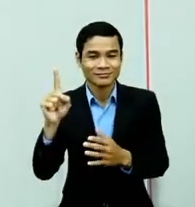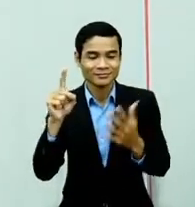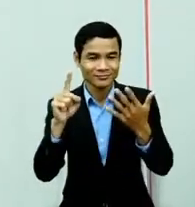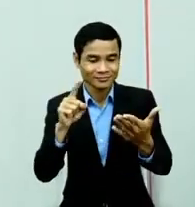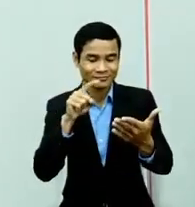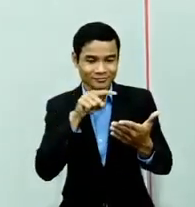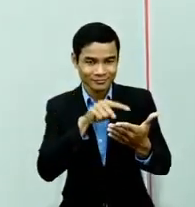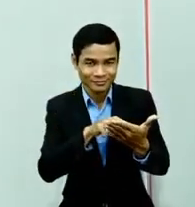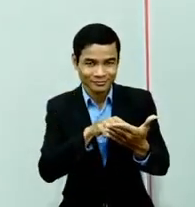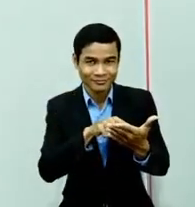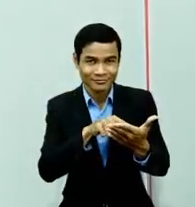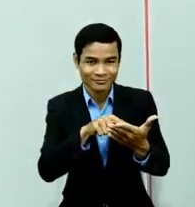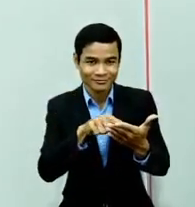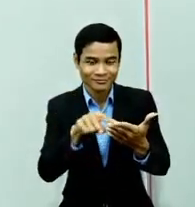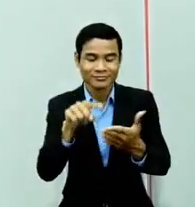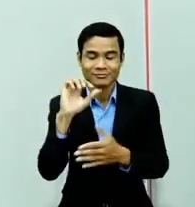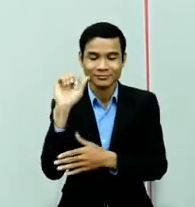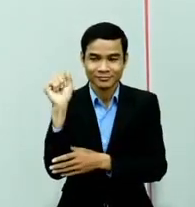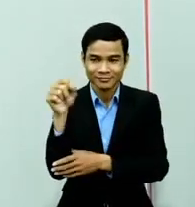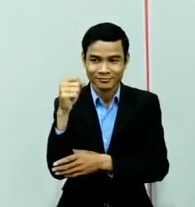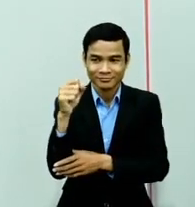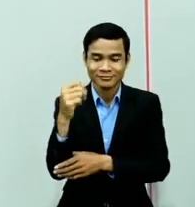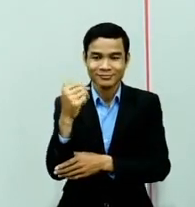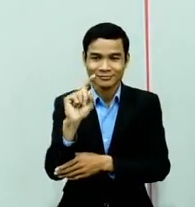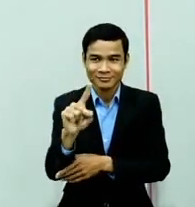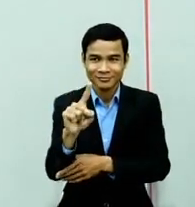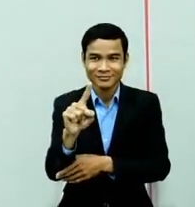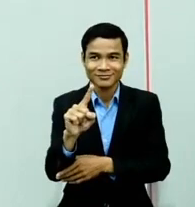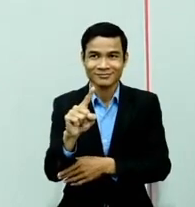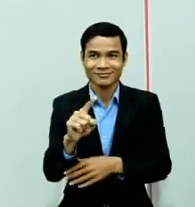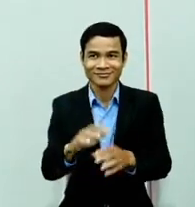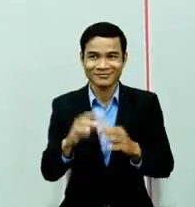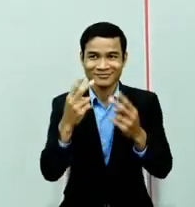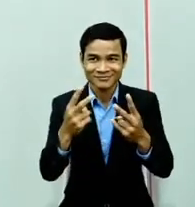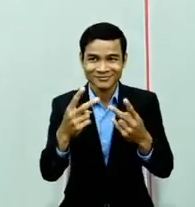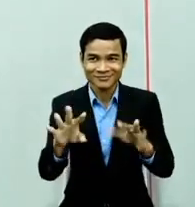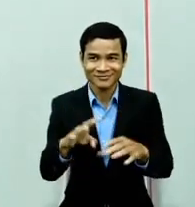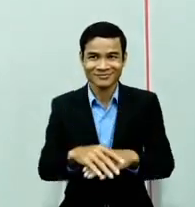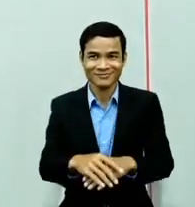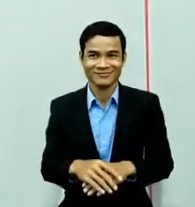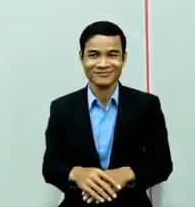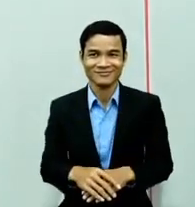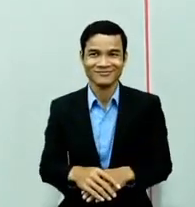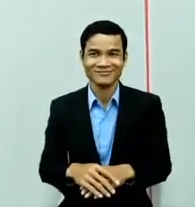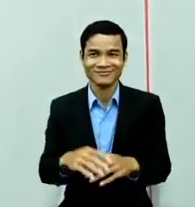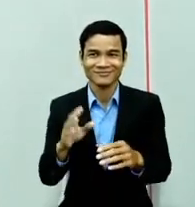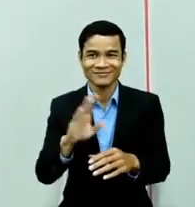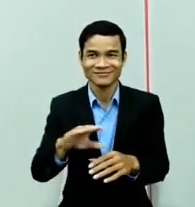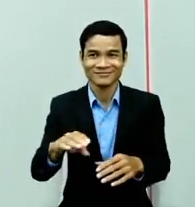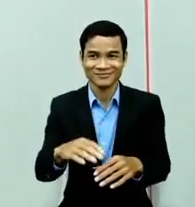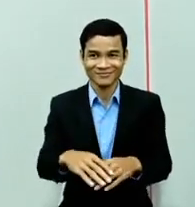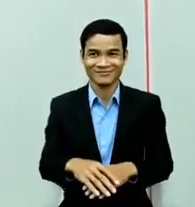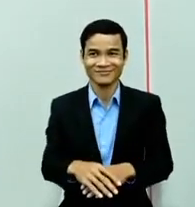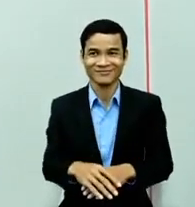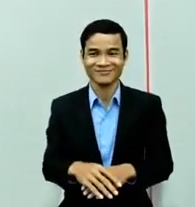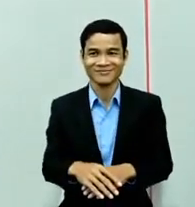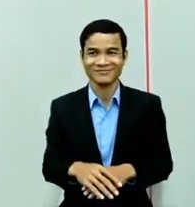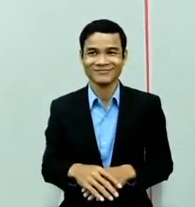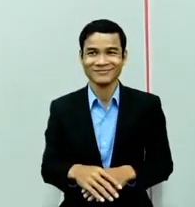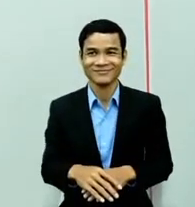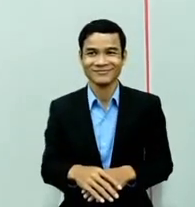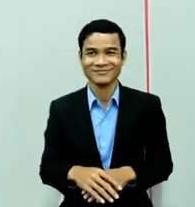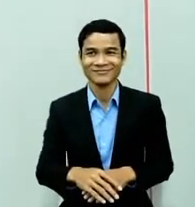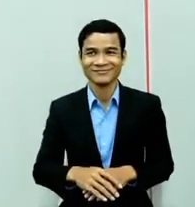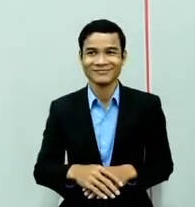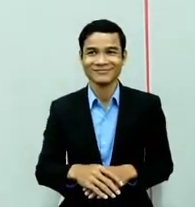ដាក់ឲ្យចំចលនាទី1ណានេះអ្នកគ្រូរកឃើញហើយចាអញ្ចឹងចលនាទី1រហូត